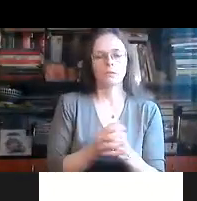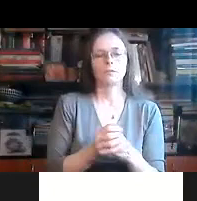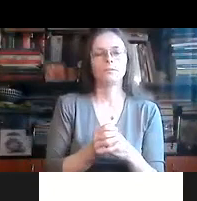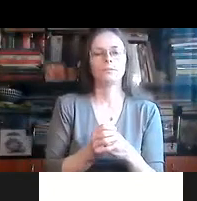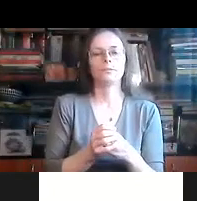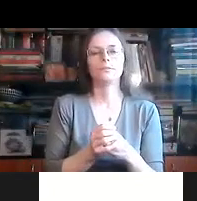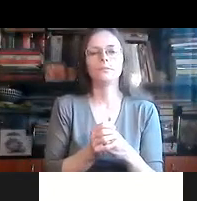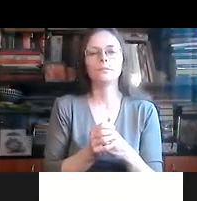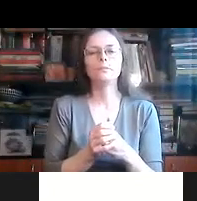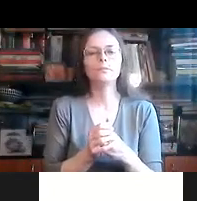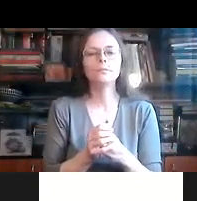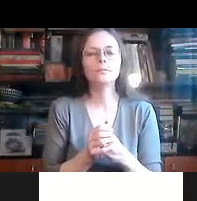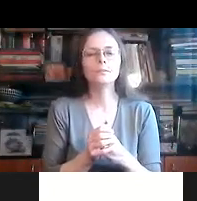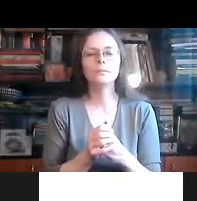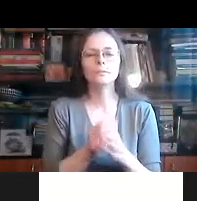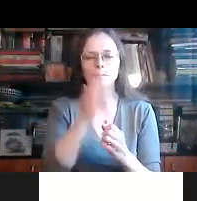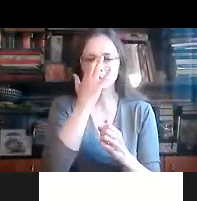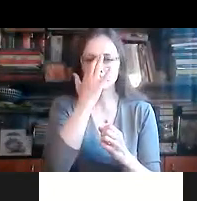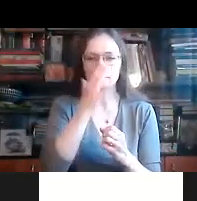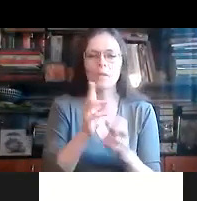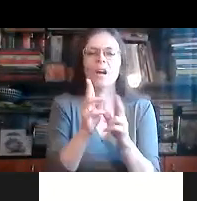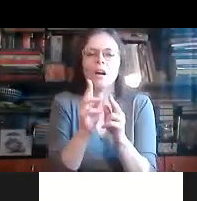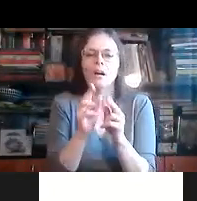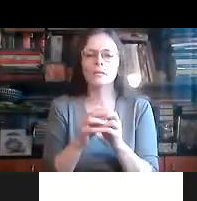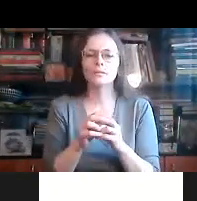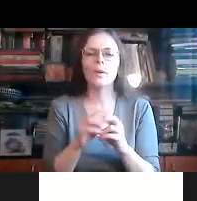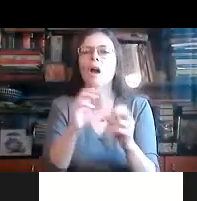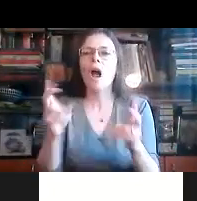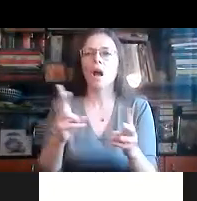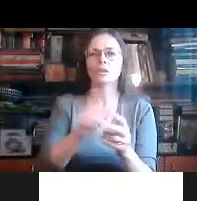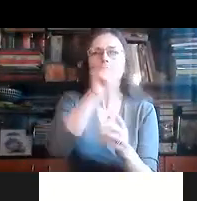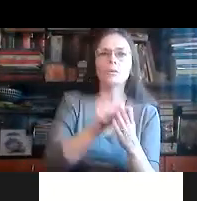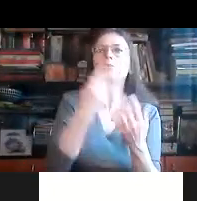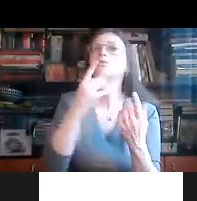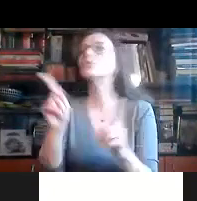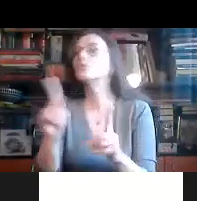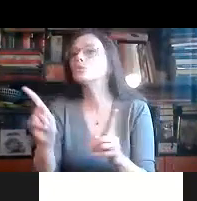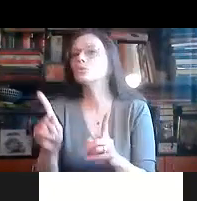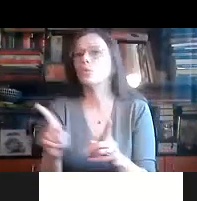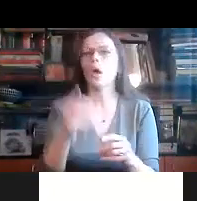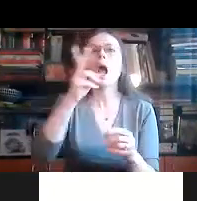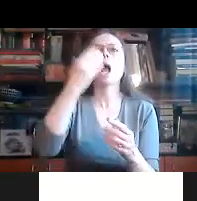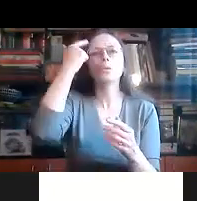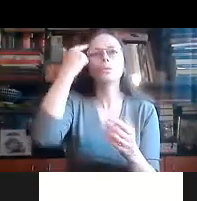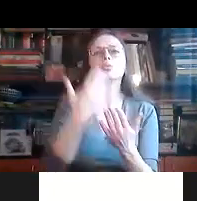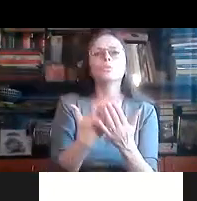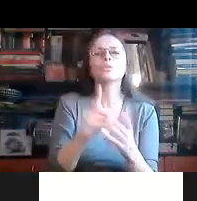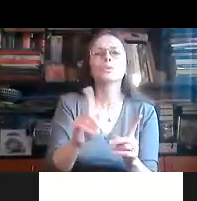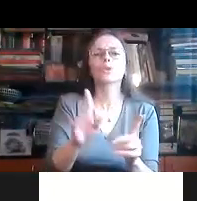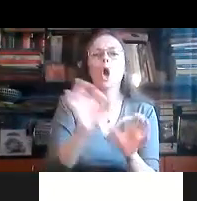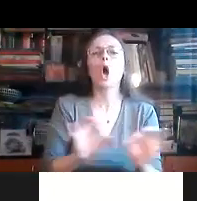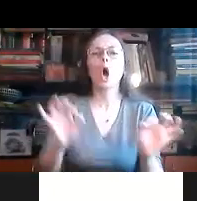веселого, или как вообще? Вот что? О чем? Вот пьесы про коронавирус просто упомянул Алексей.